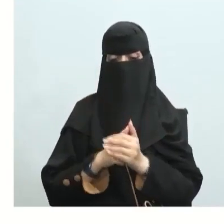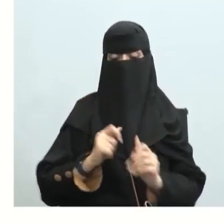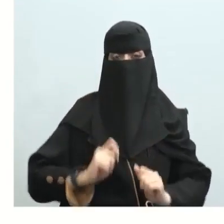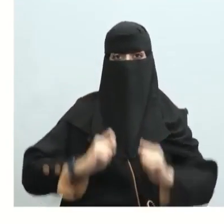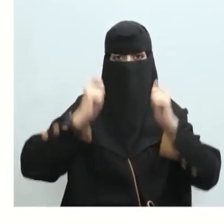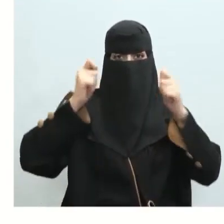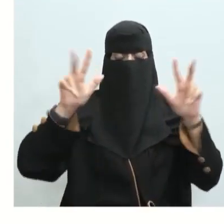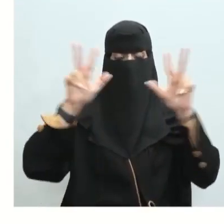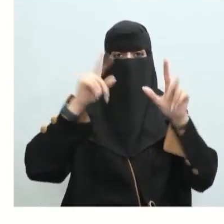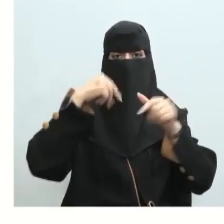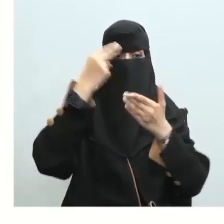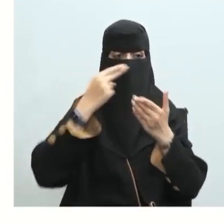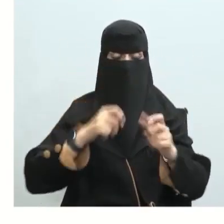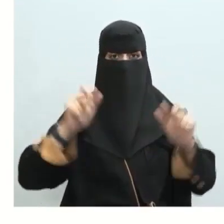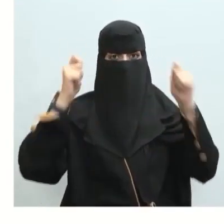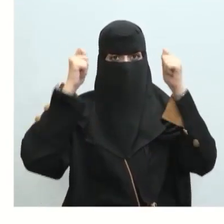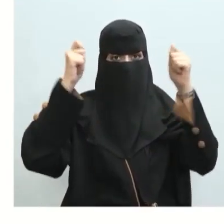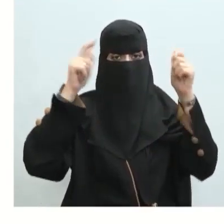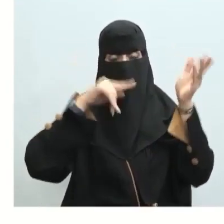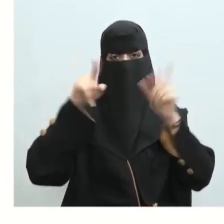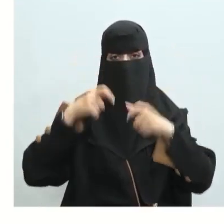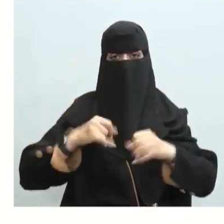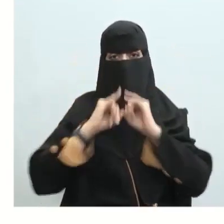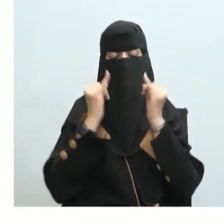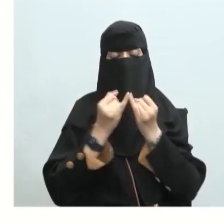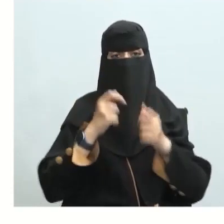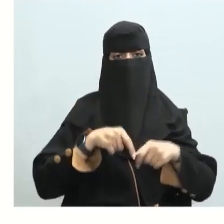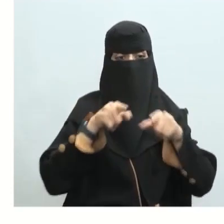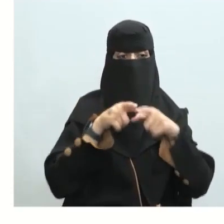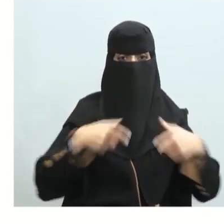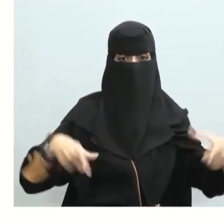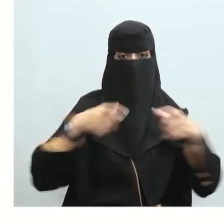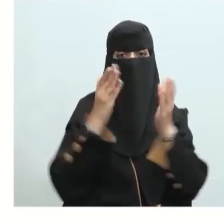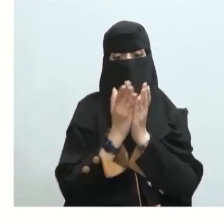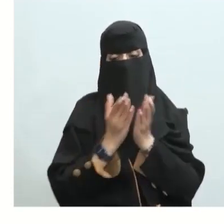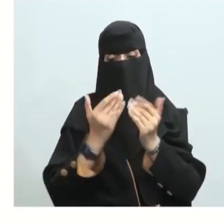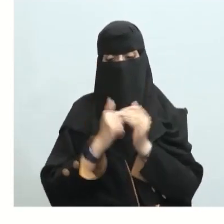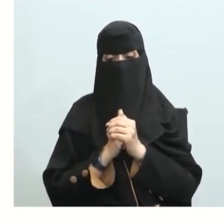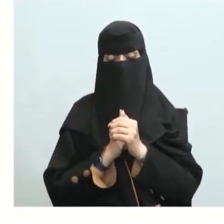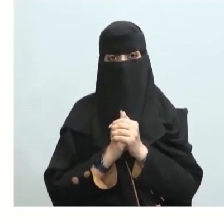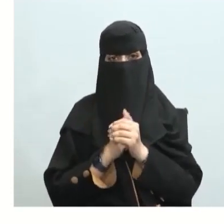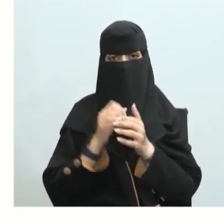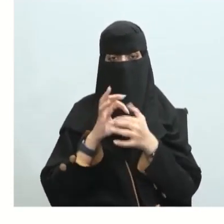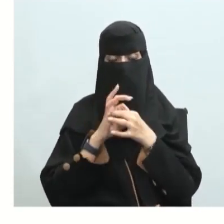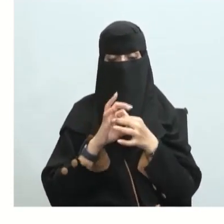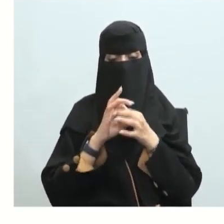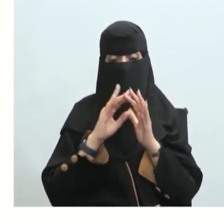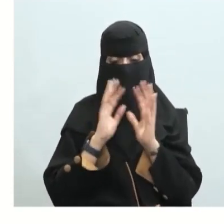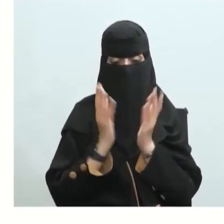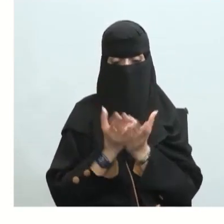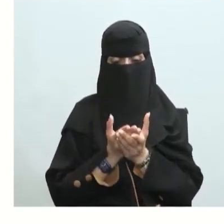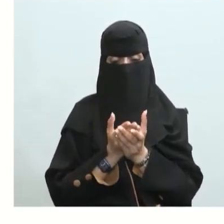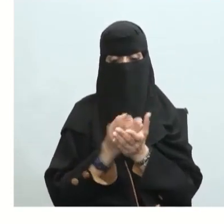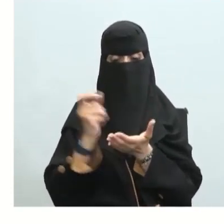الدعائيه تصميم اعلانات دعائيه للمؤتمر وتعليقها في ساحات المدرسه وتعليقها في ساحات المدرسه وايضا اسماء